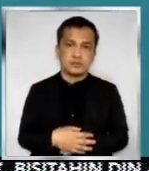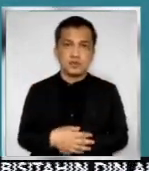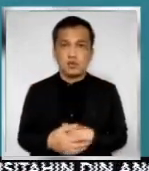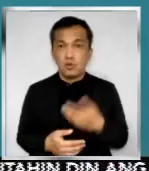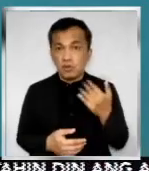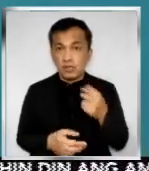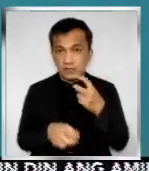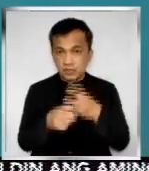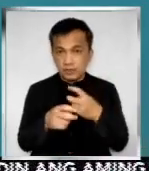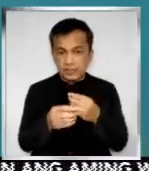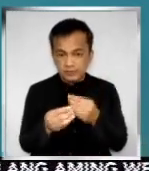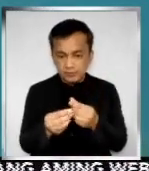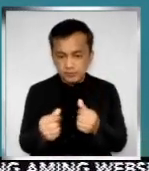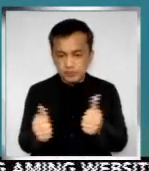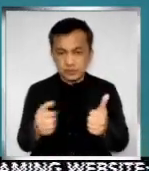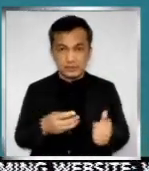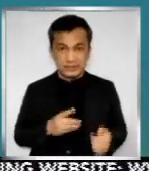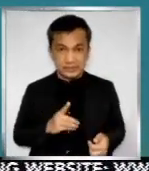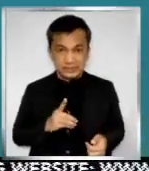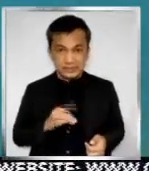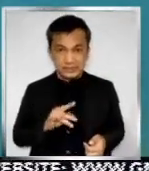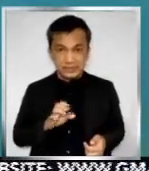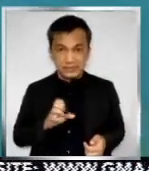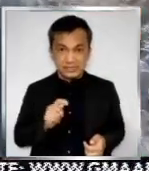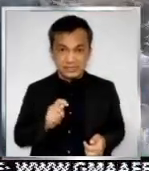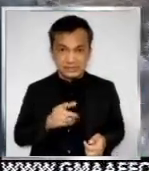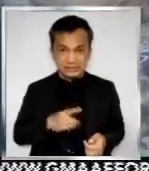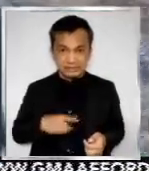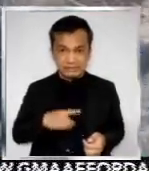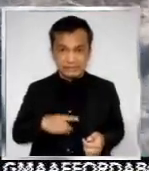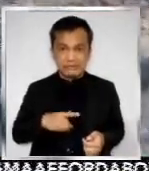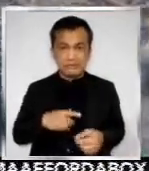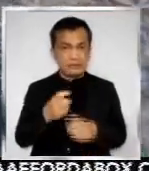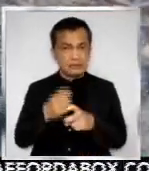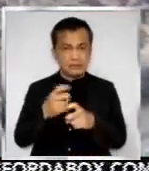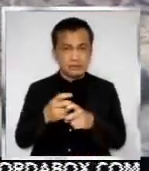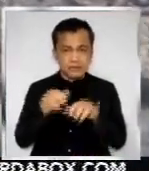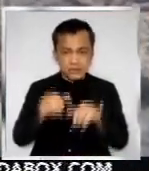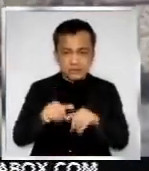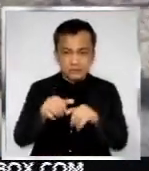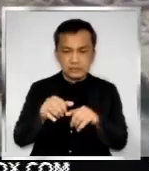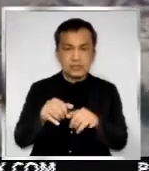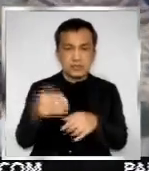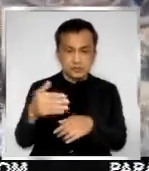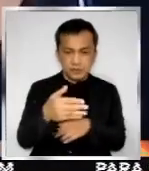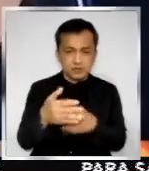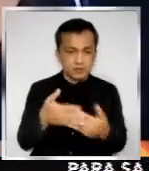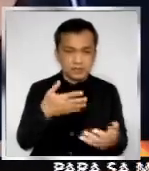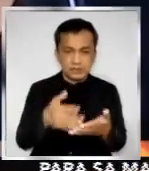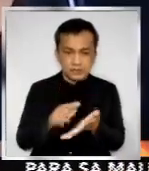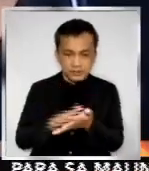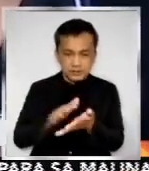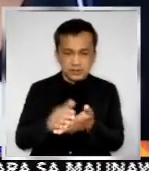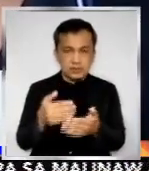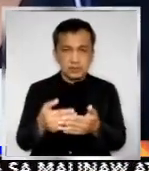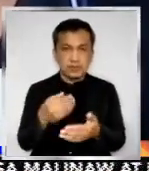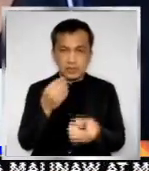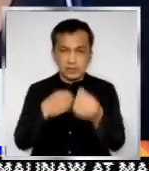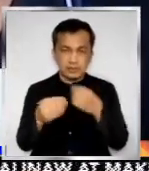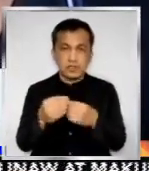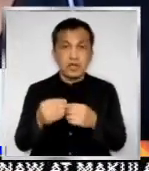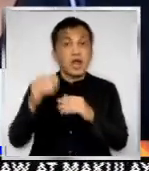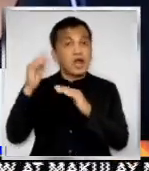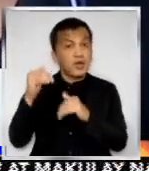matunaw, nagiging microplastic sa mga ito at pwedeng manatili sa mga isda kahit linisan pa ito bago kainin. I hope talaga